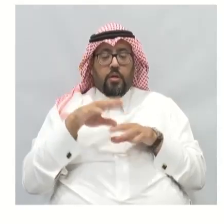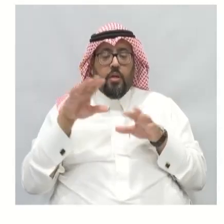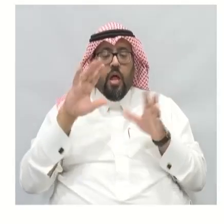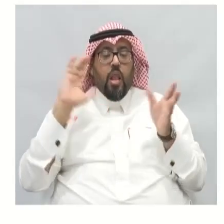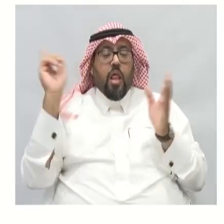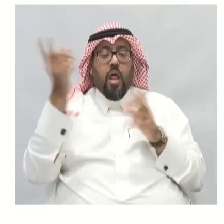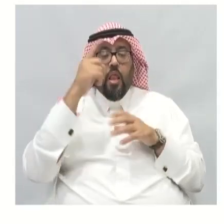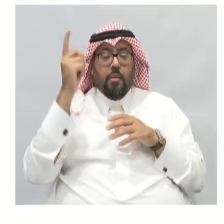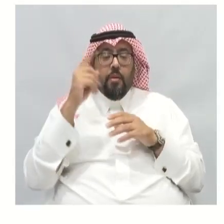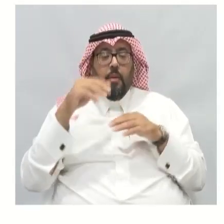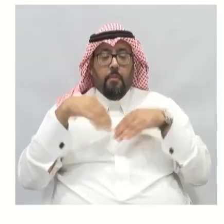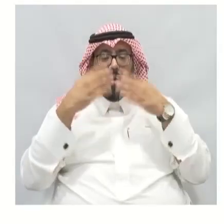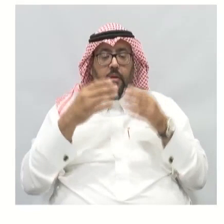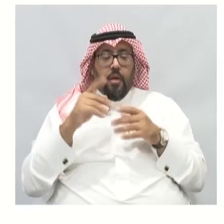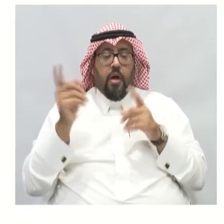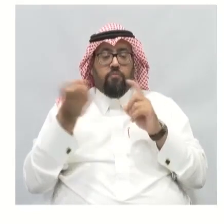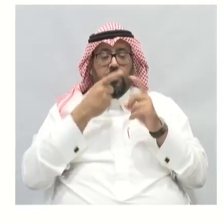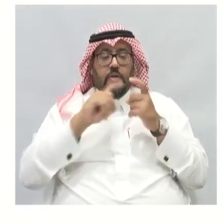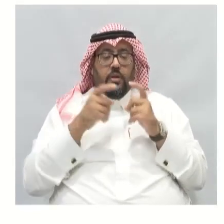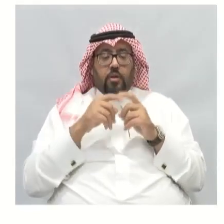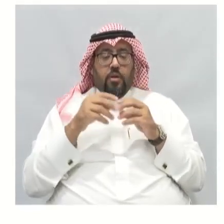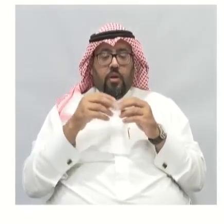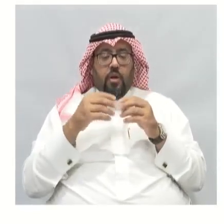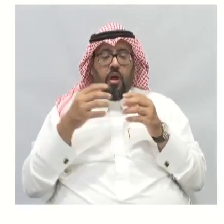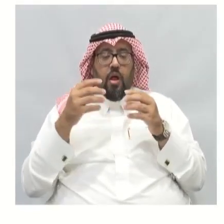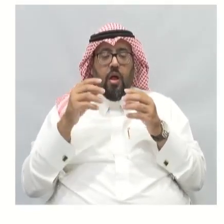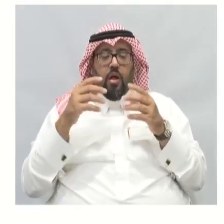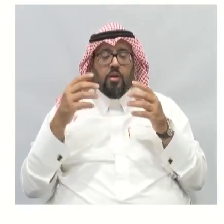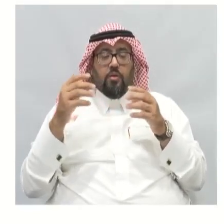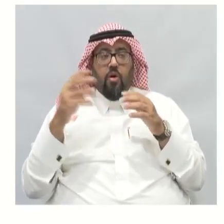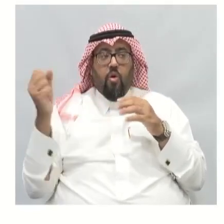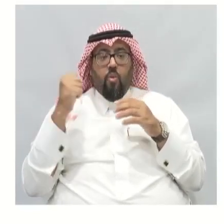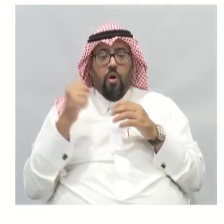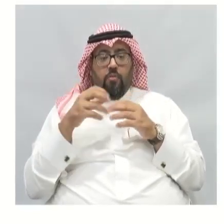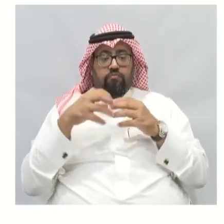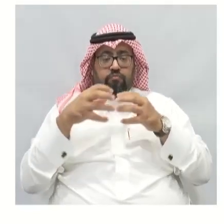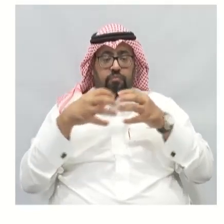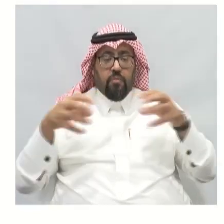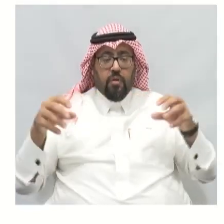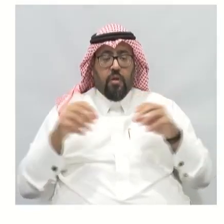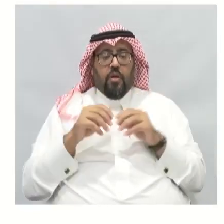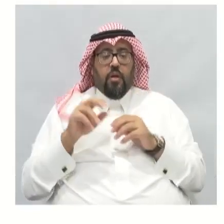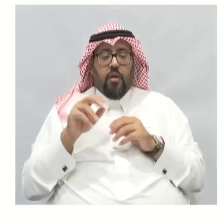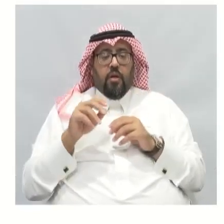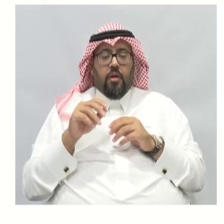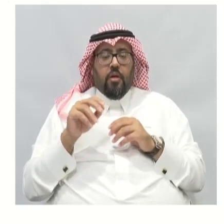العالم بعد انتهاء الحرب وتفكك القوه المنافسه لها وهي